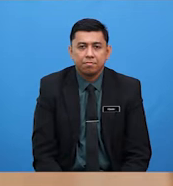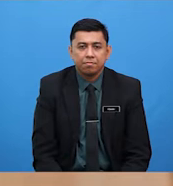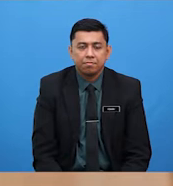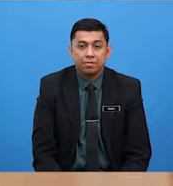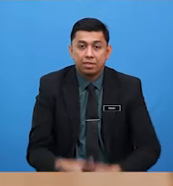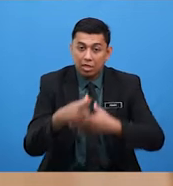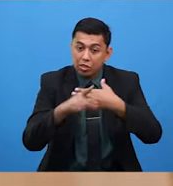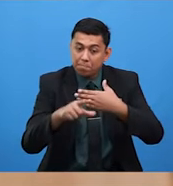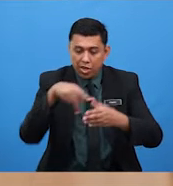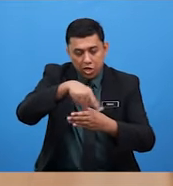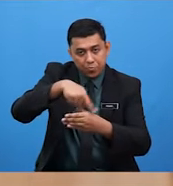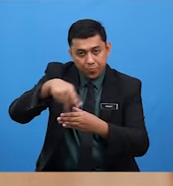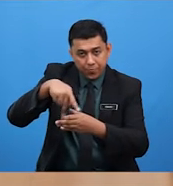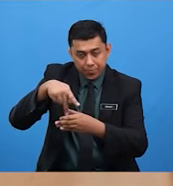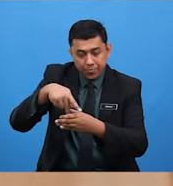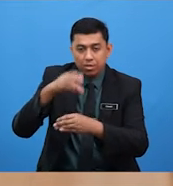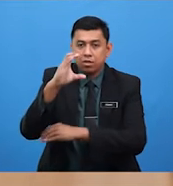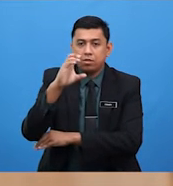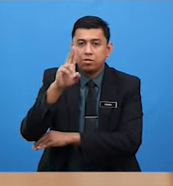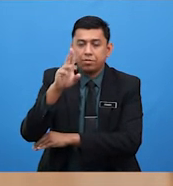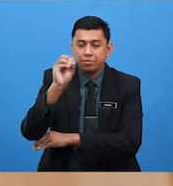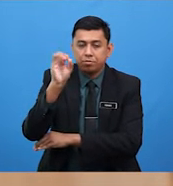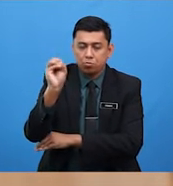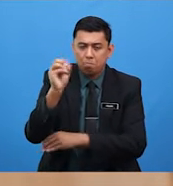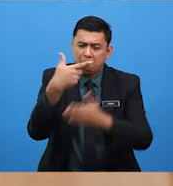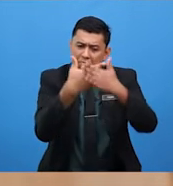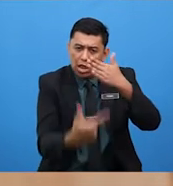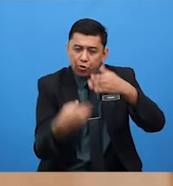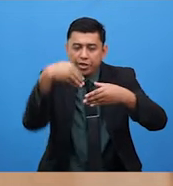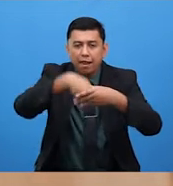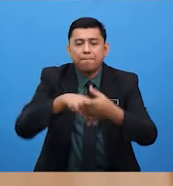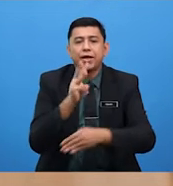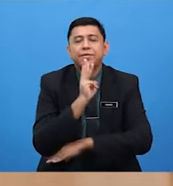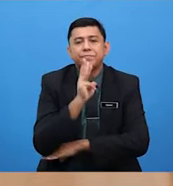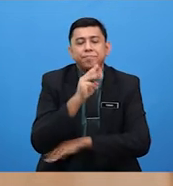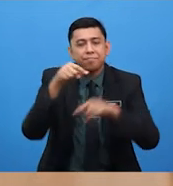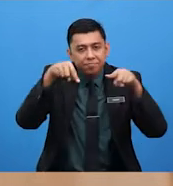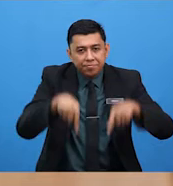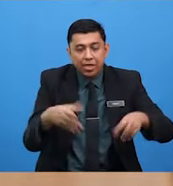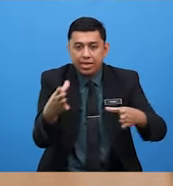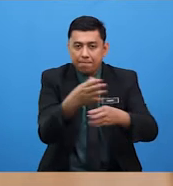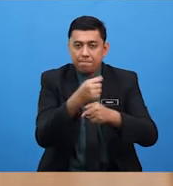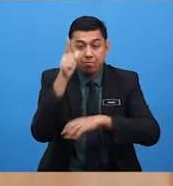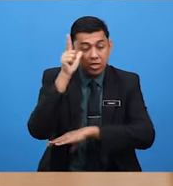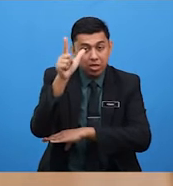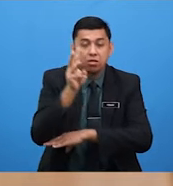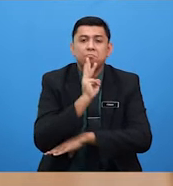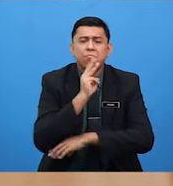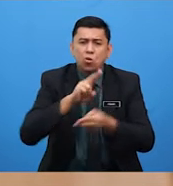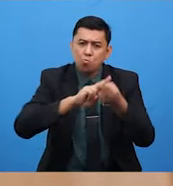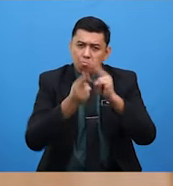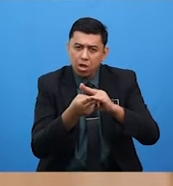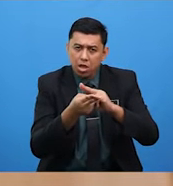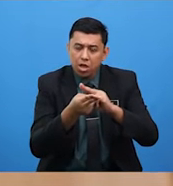Okey, selepas dikacau, kupon 2 sulfat akan larut dalam air. Di sini kita dapat melihat air berubah